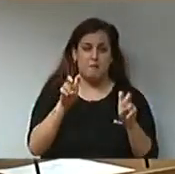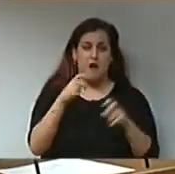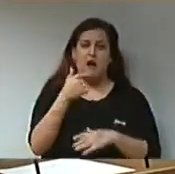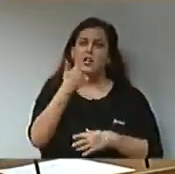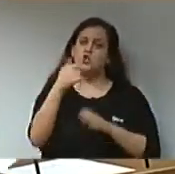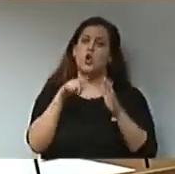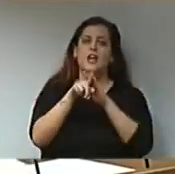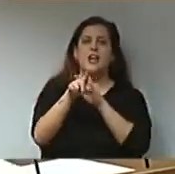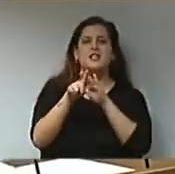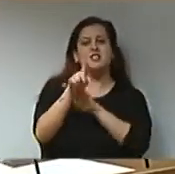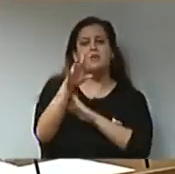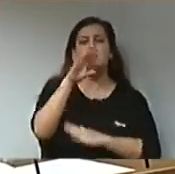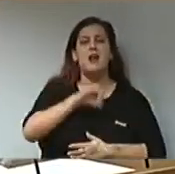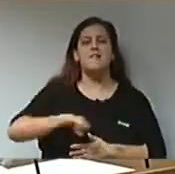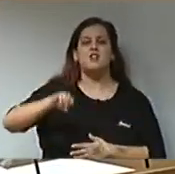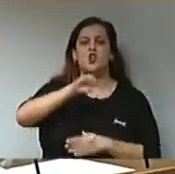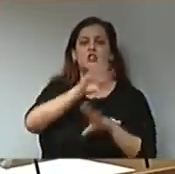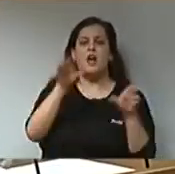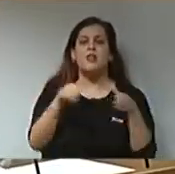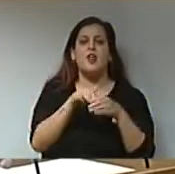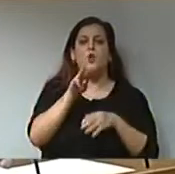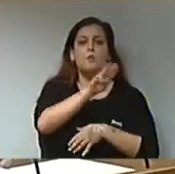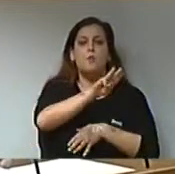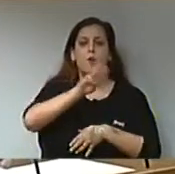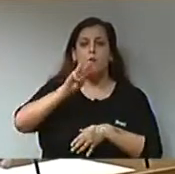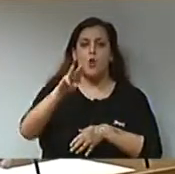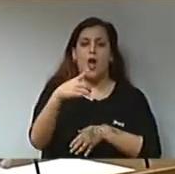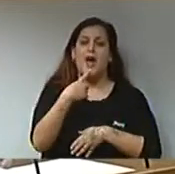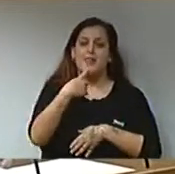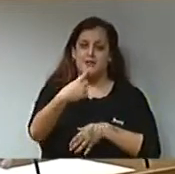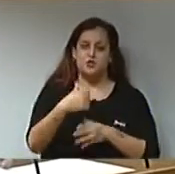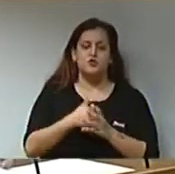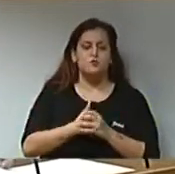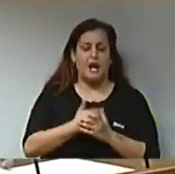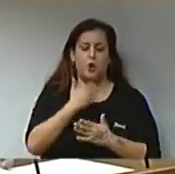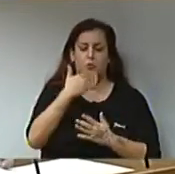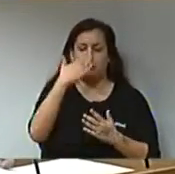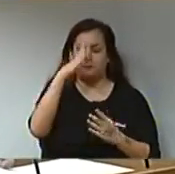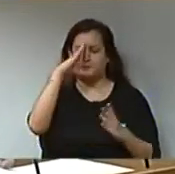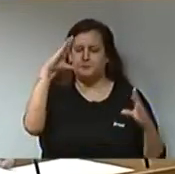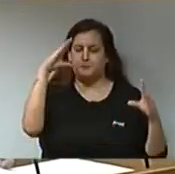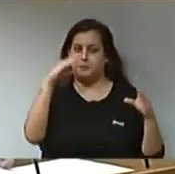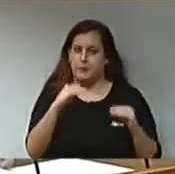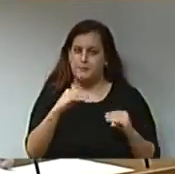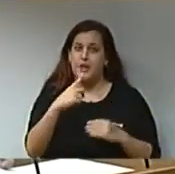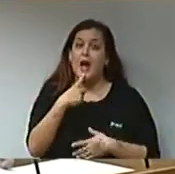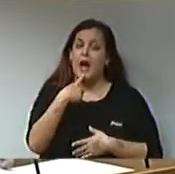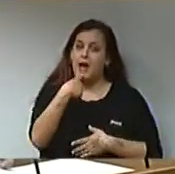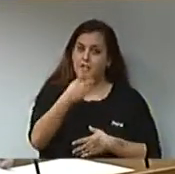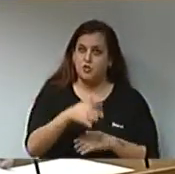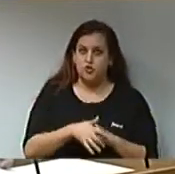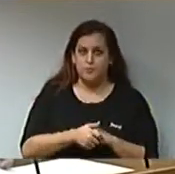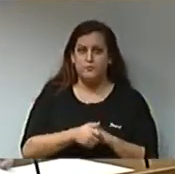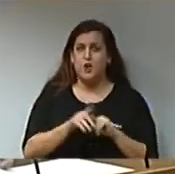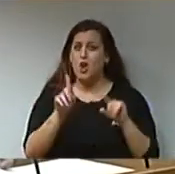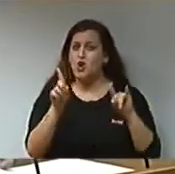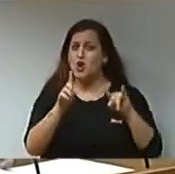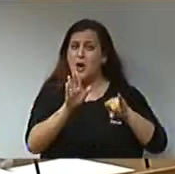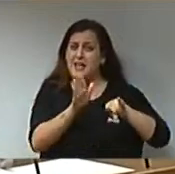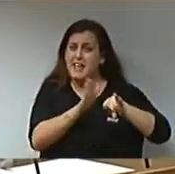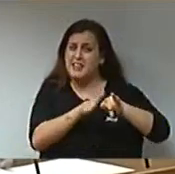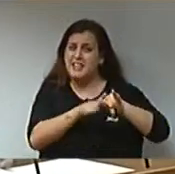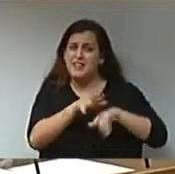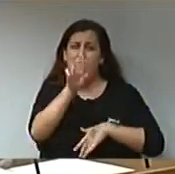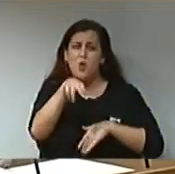gestió del Partit Popular, perquè vostè abans ha dit una qüestió que és impressionant, no? Ha dit, no, no, l'esquerra mai